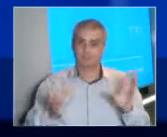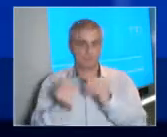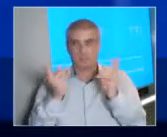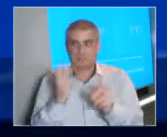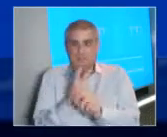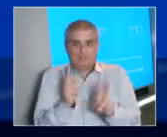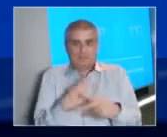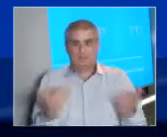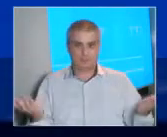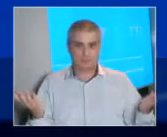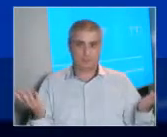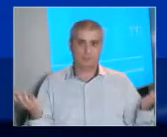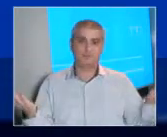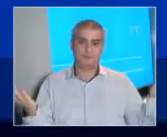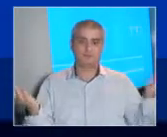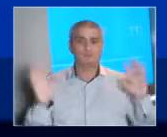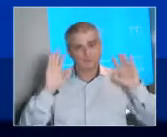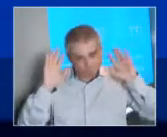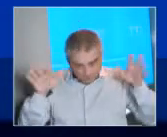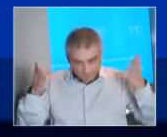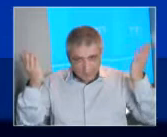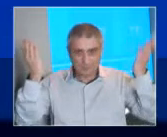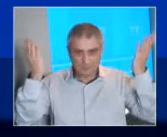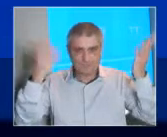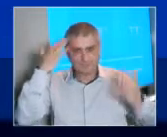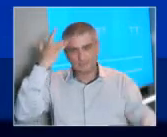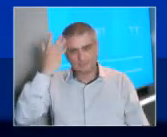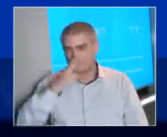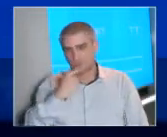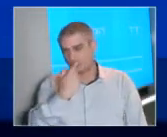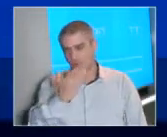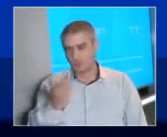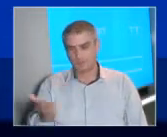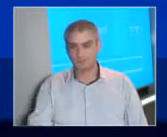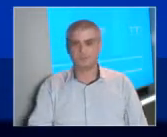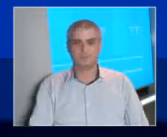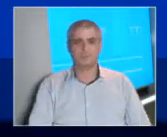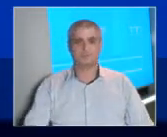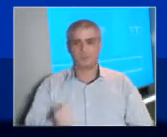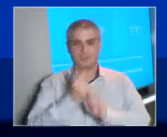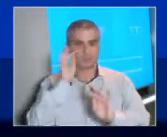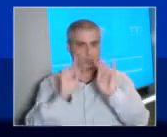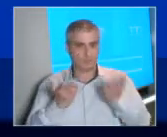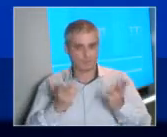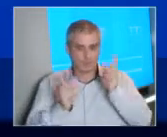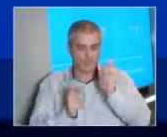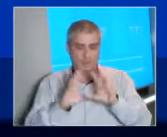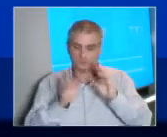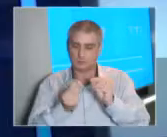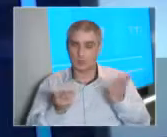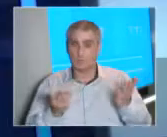ביחד, שני הדברים האלה. עזוב, אז היה פשוט הדברים שנאמרו, הטלת דופי באוכלוסייה